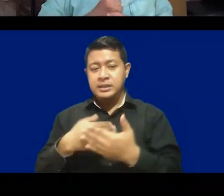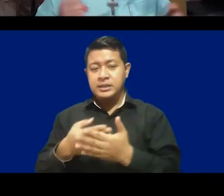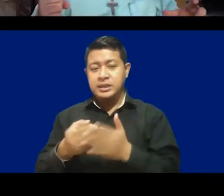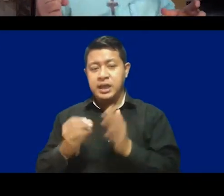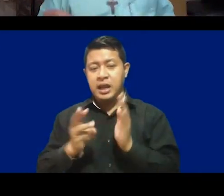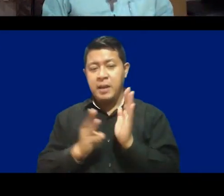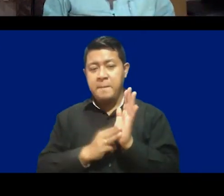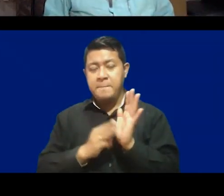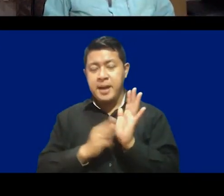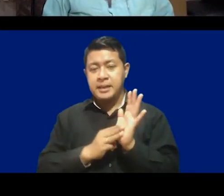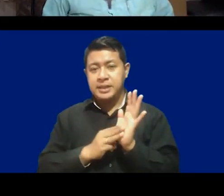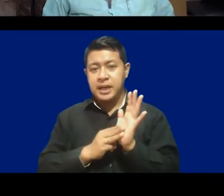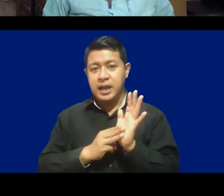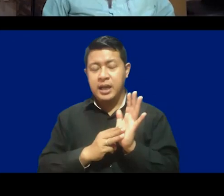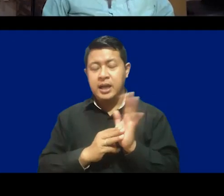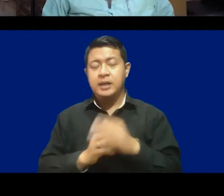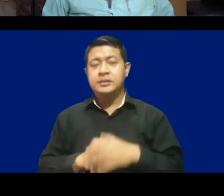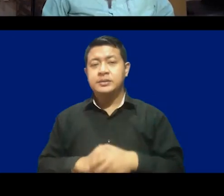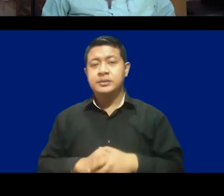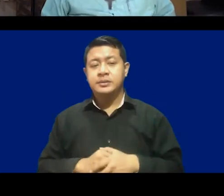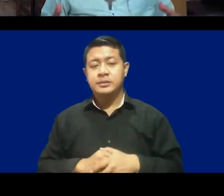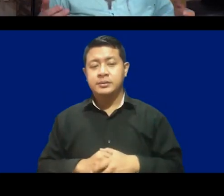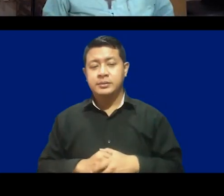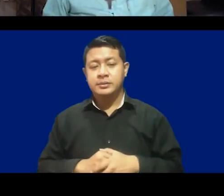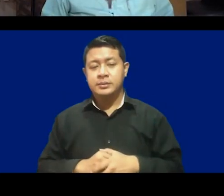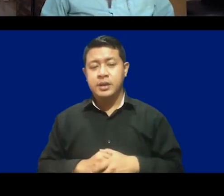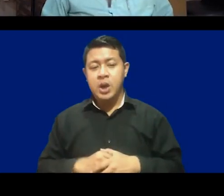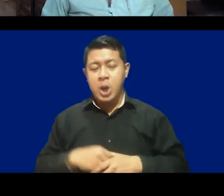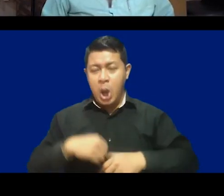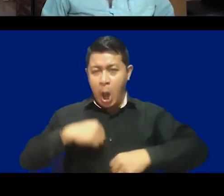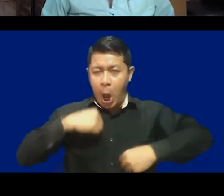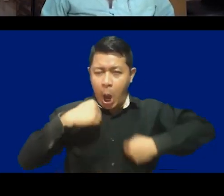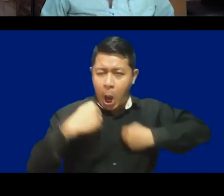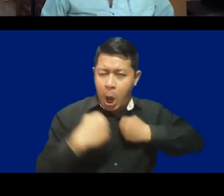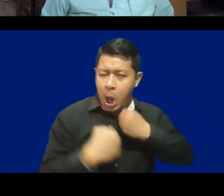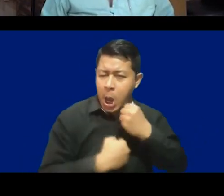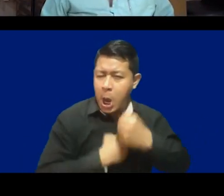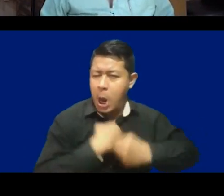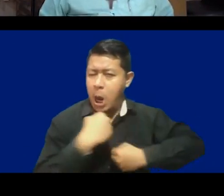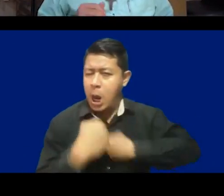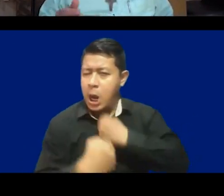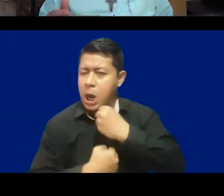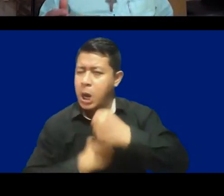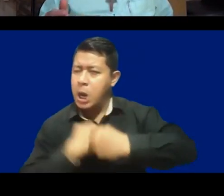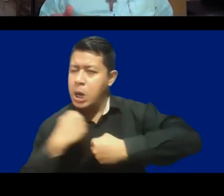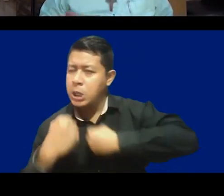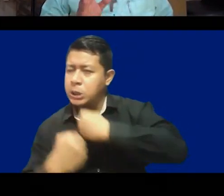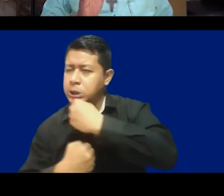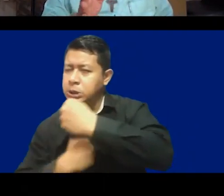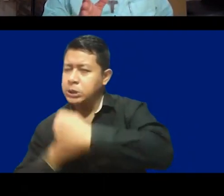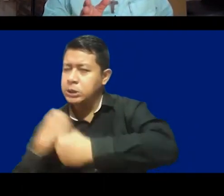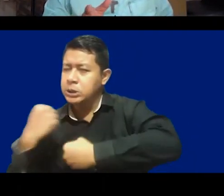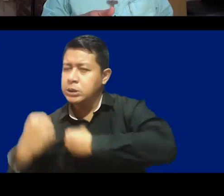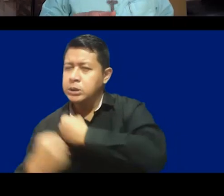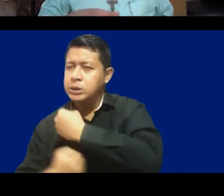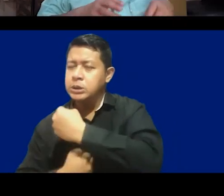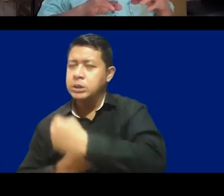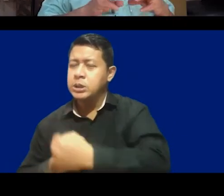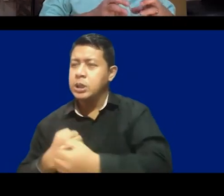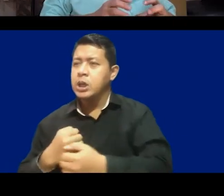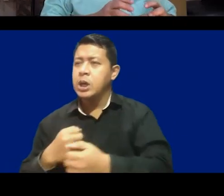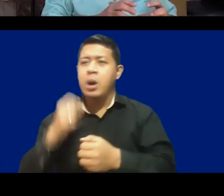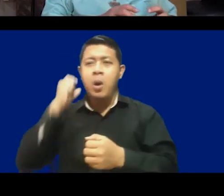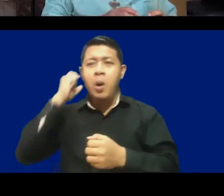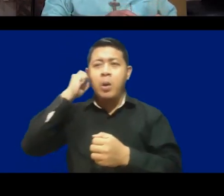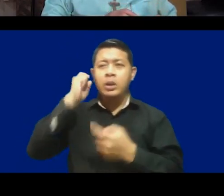untuk mengatasi segala permasalahan dan ketidakberdayaannya. Dia lari, lalu dalam kisah dikatakan oleh